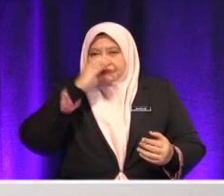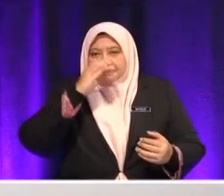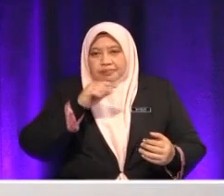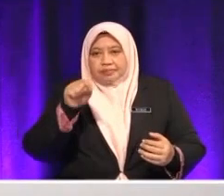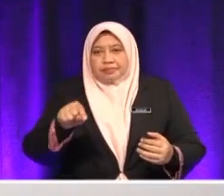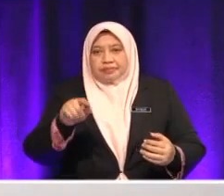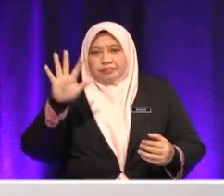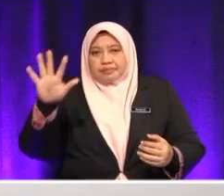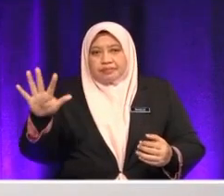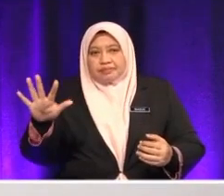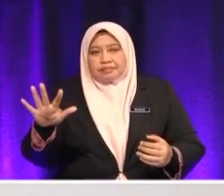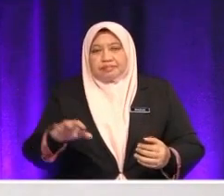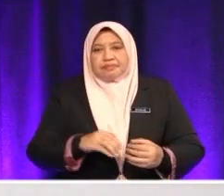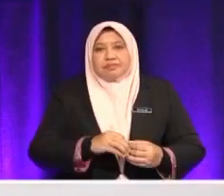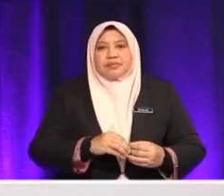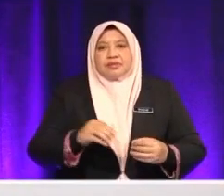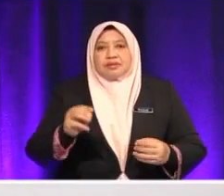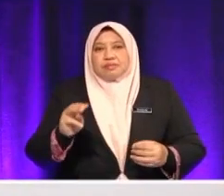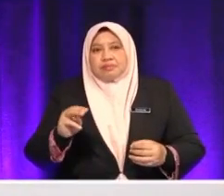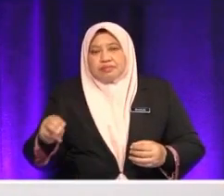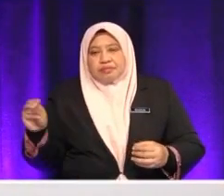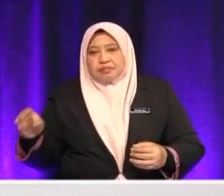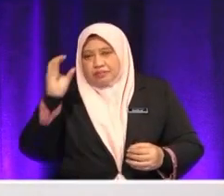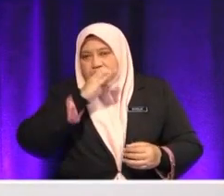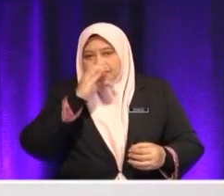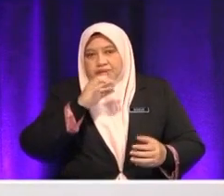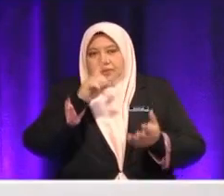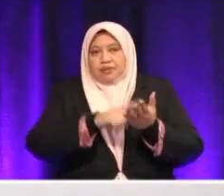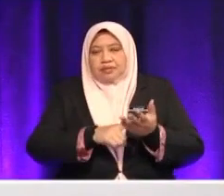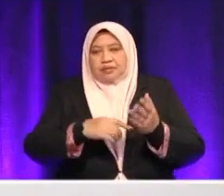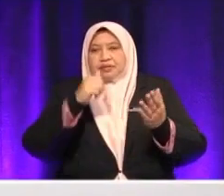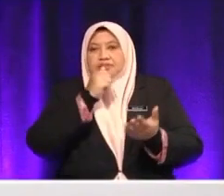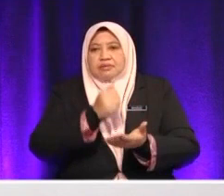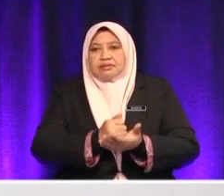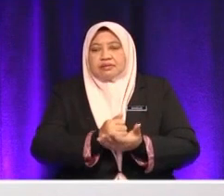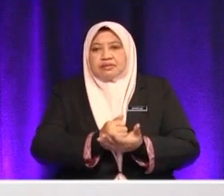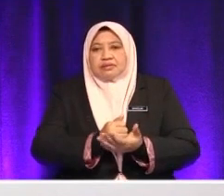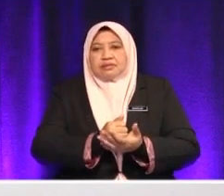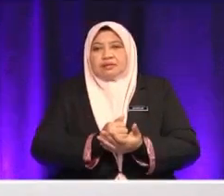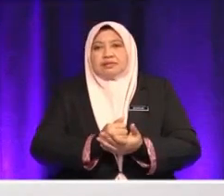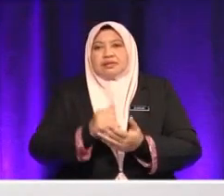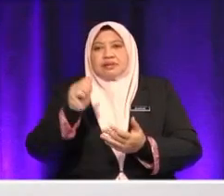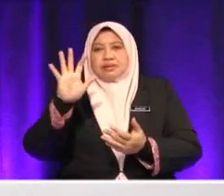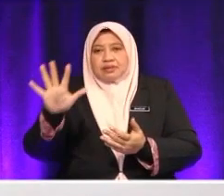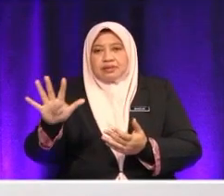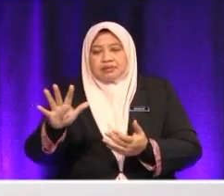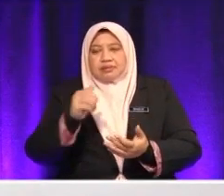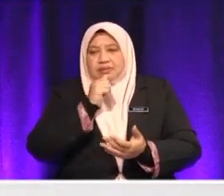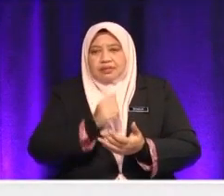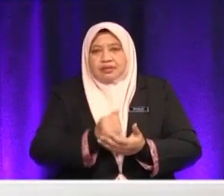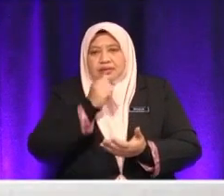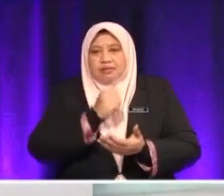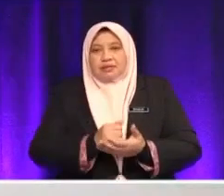dan dari paragraf ini coba murid cari apakah nilai bagi kelima 5 nilai tersebut